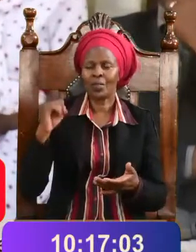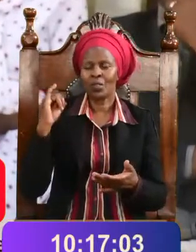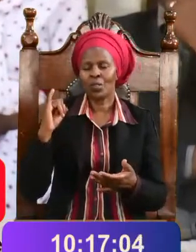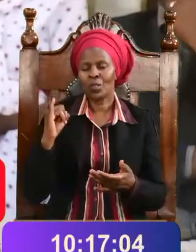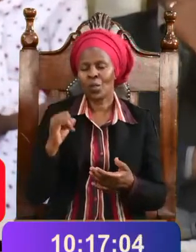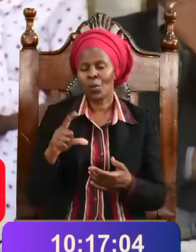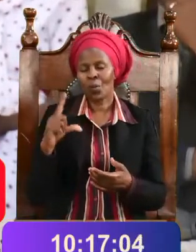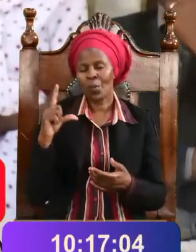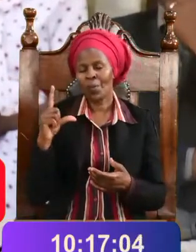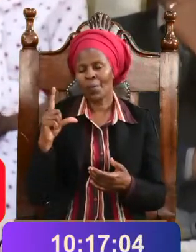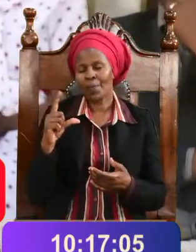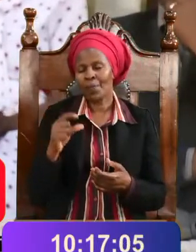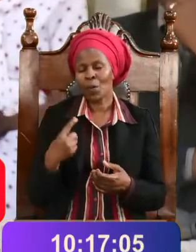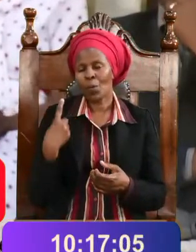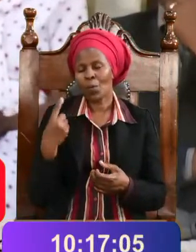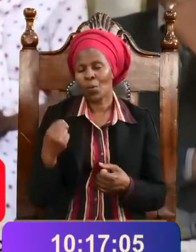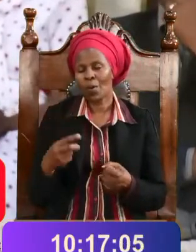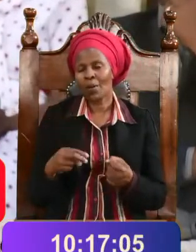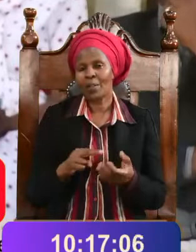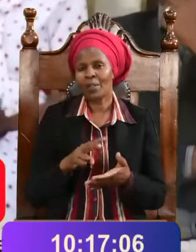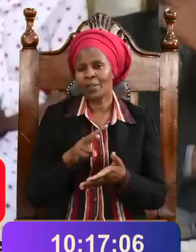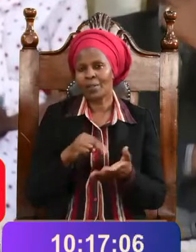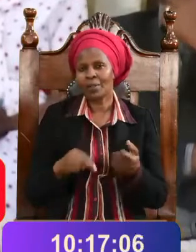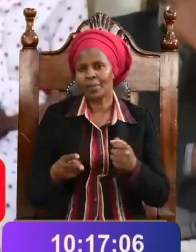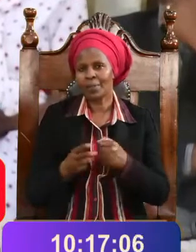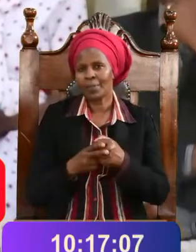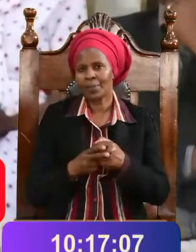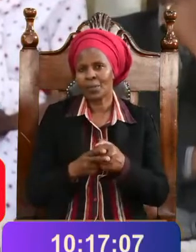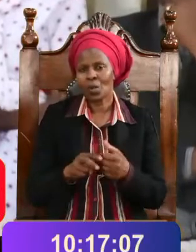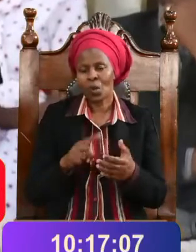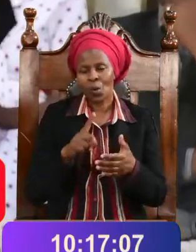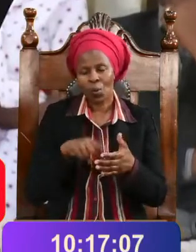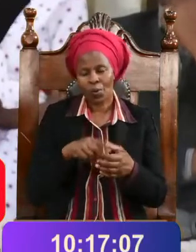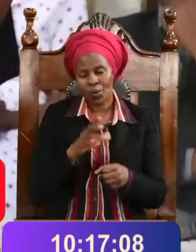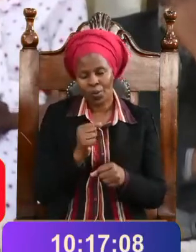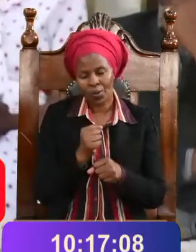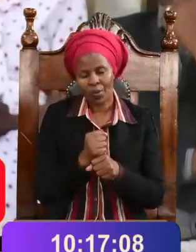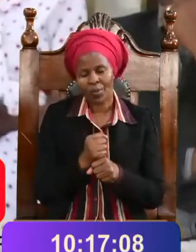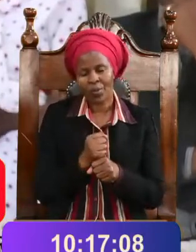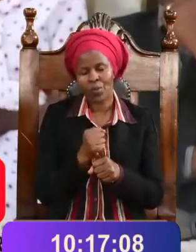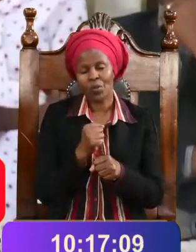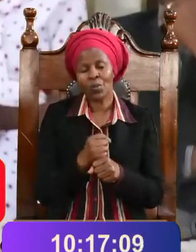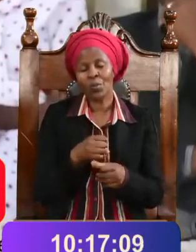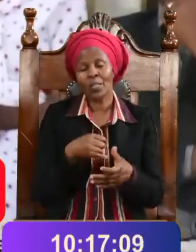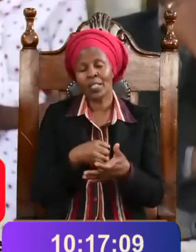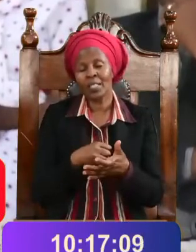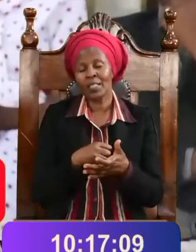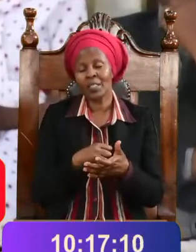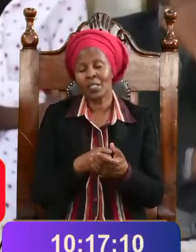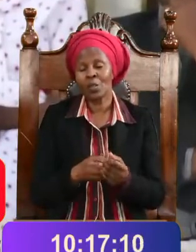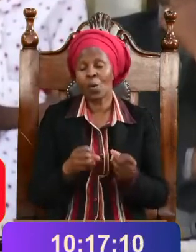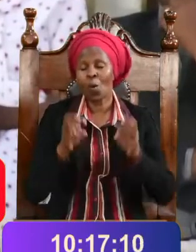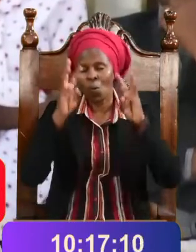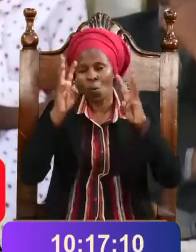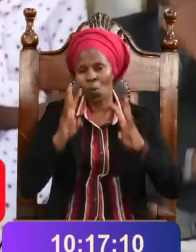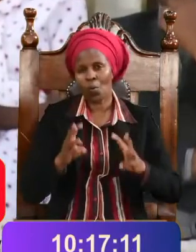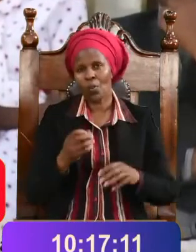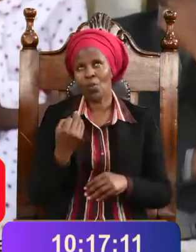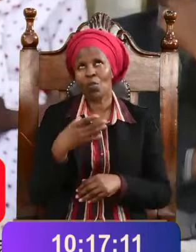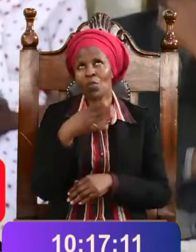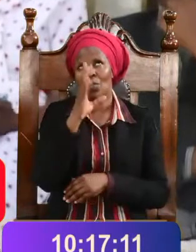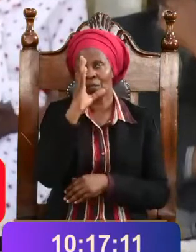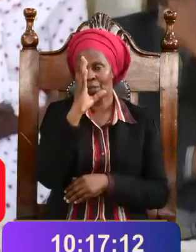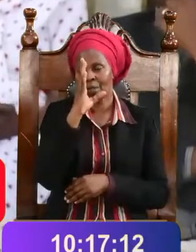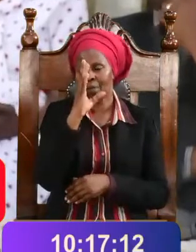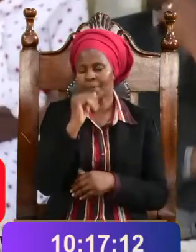wa 27 inasema, whatever happens, conduct yourself in a manner worthy of the gospel of Jesus Christ. Praise be